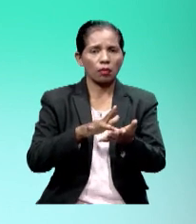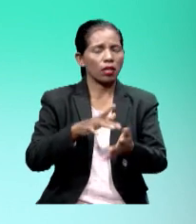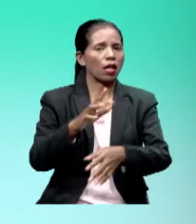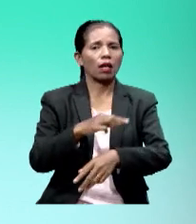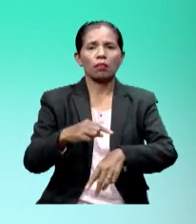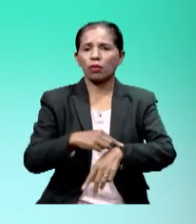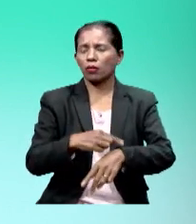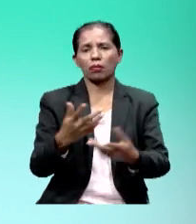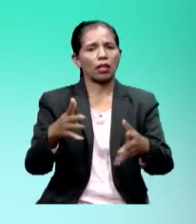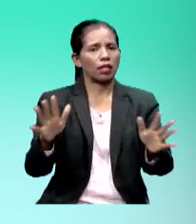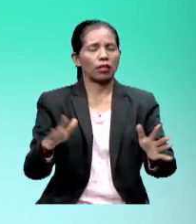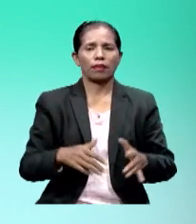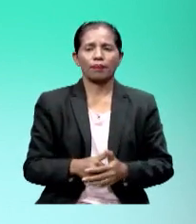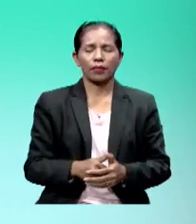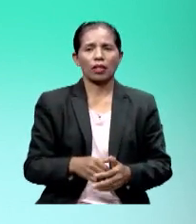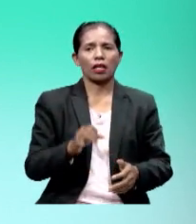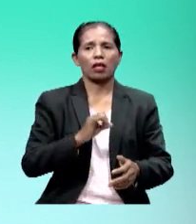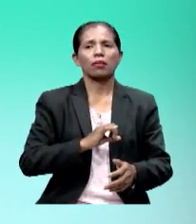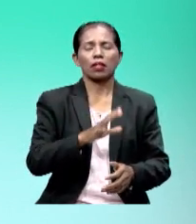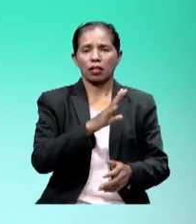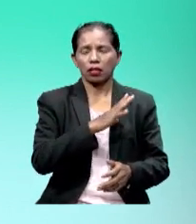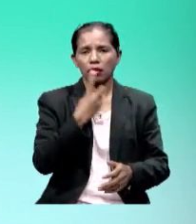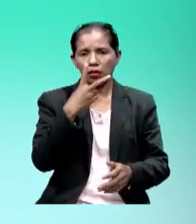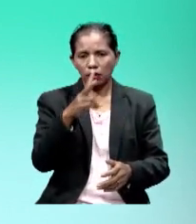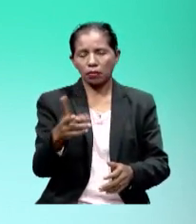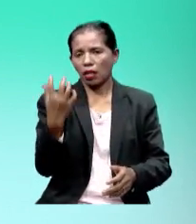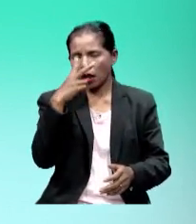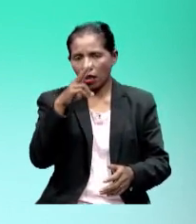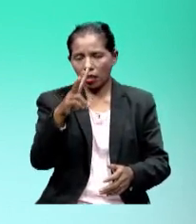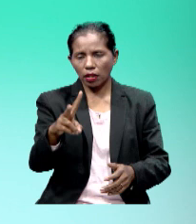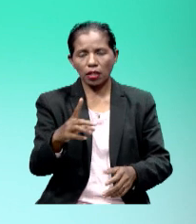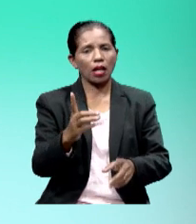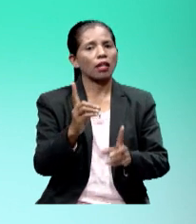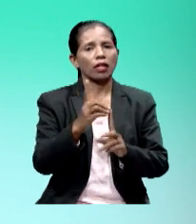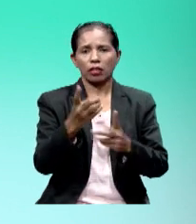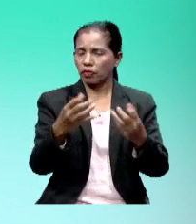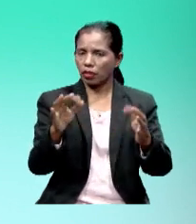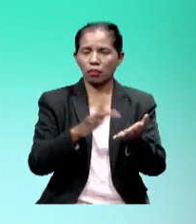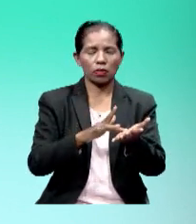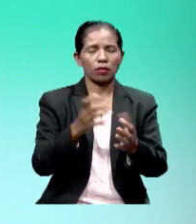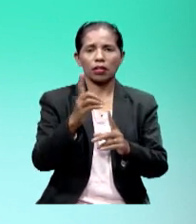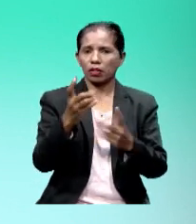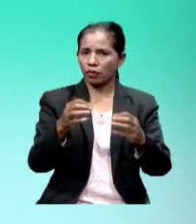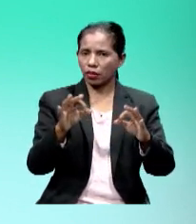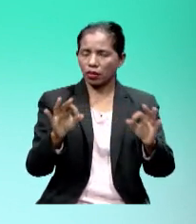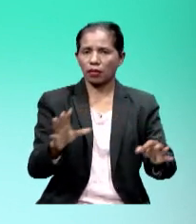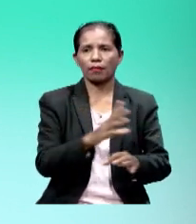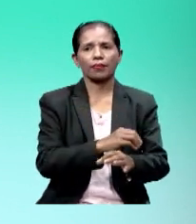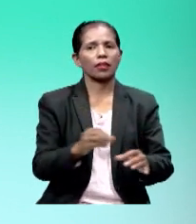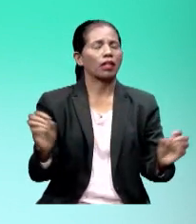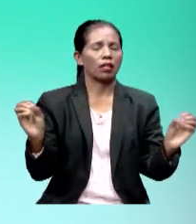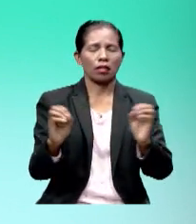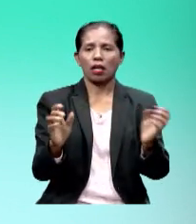sana mas clear tiana lai ya. So kau mau rai balu neba mas siapa konsep hari mas expire tiana, anta labele sana iru kur sana antibiotik lai aduni.